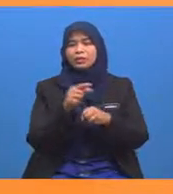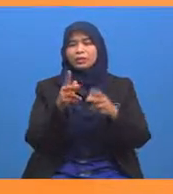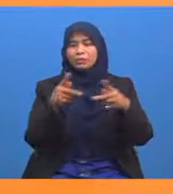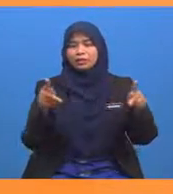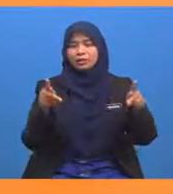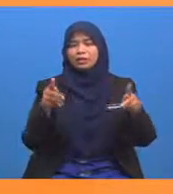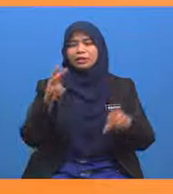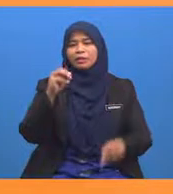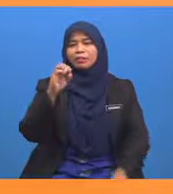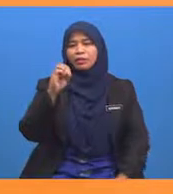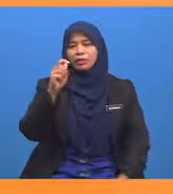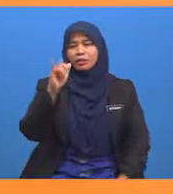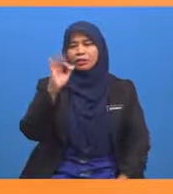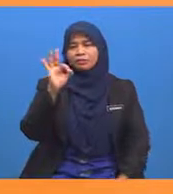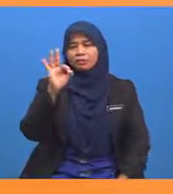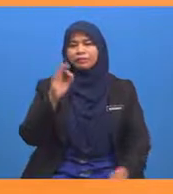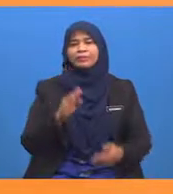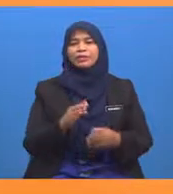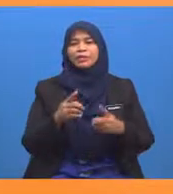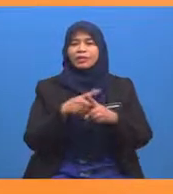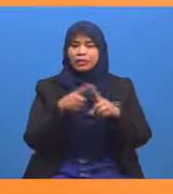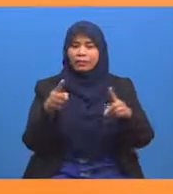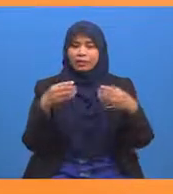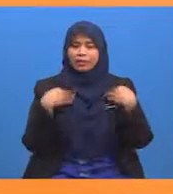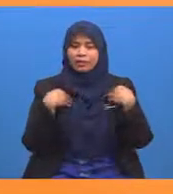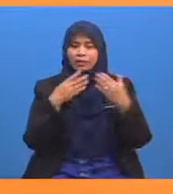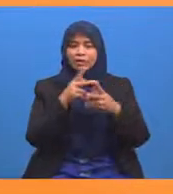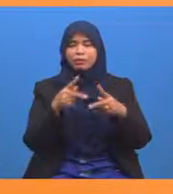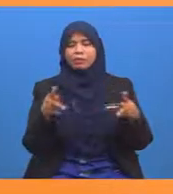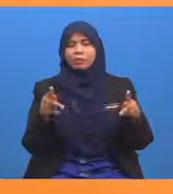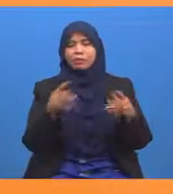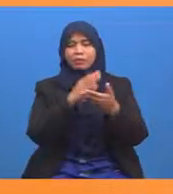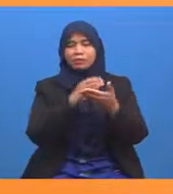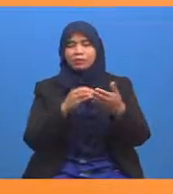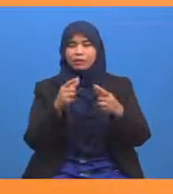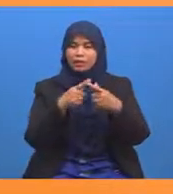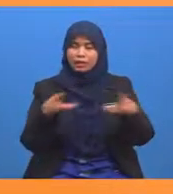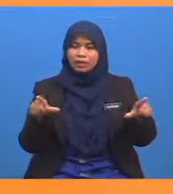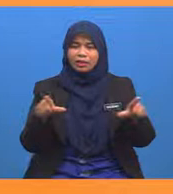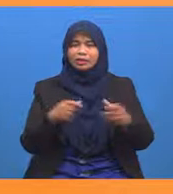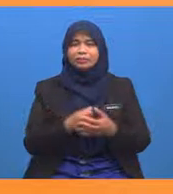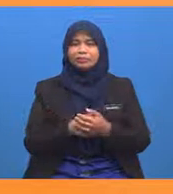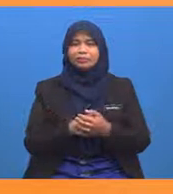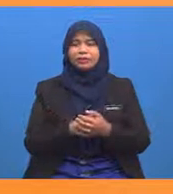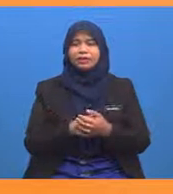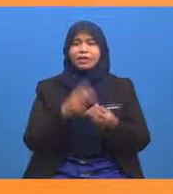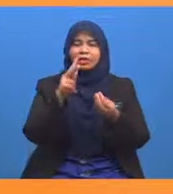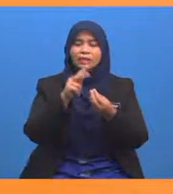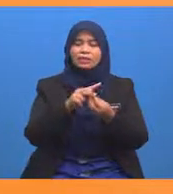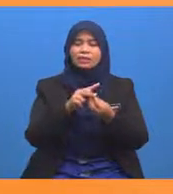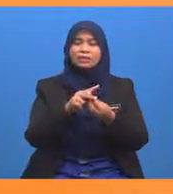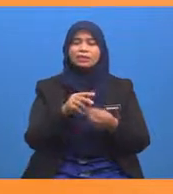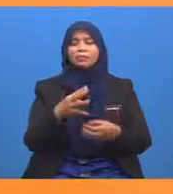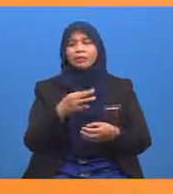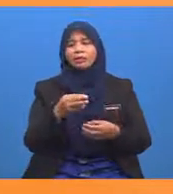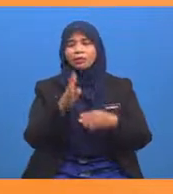pelbagai motif. Namun, terdapat juga corak lain yang menghiasi seni bina masjid, kesan pengaruh